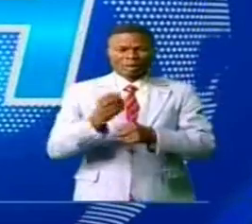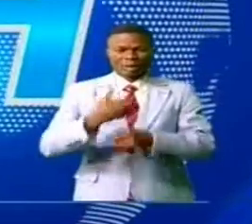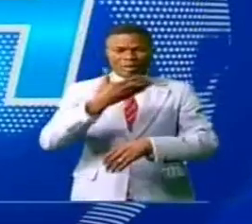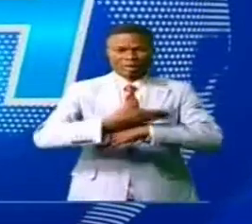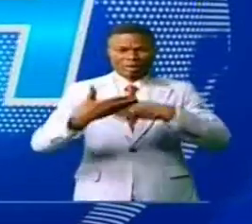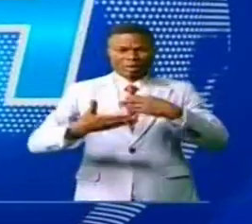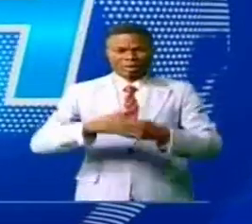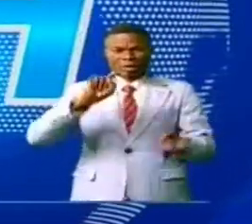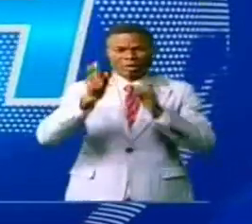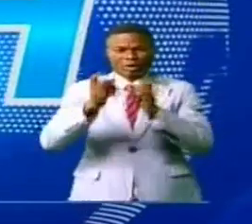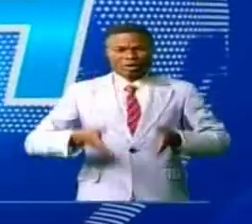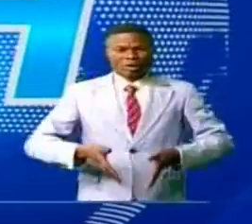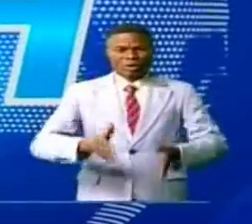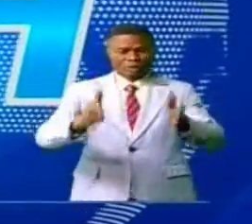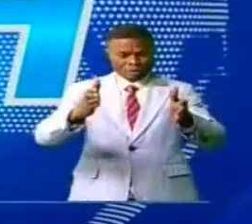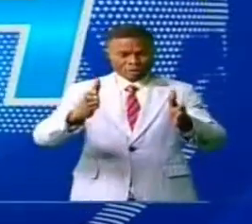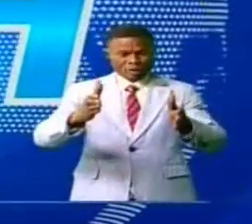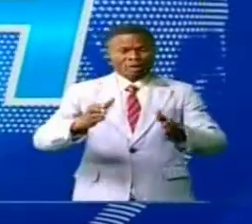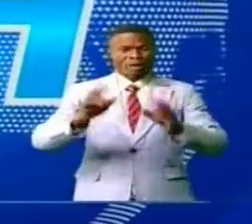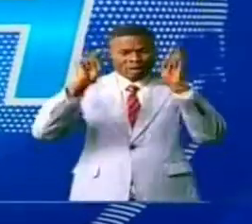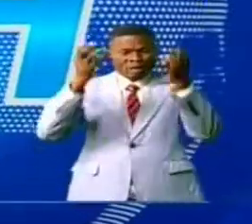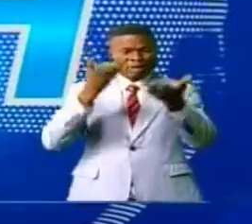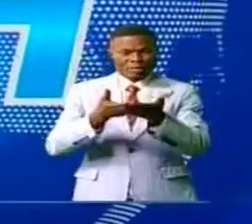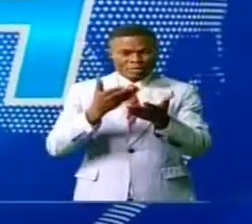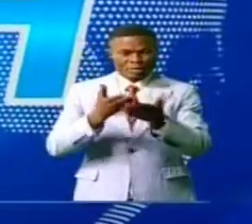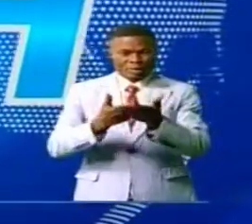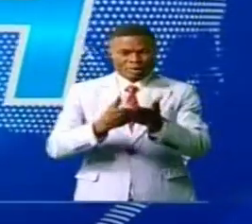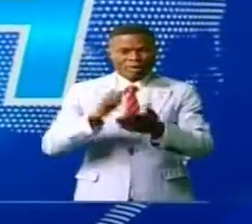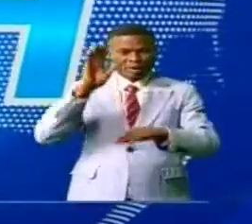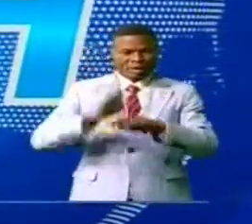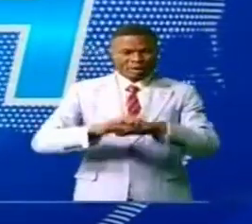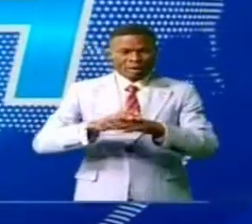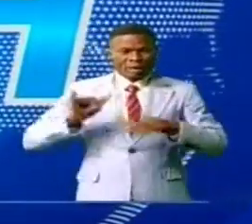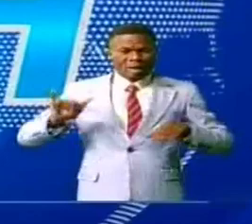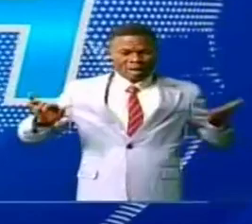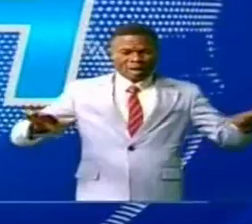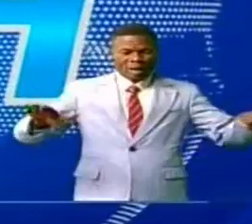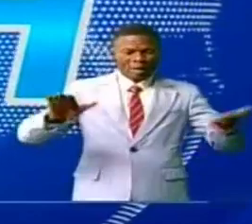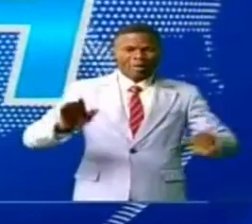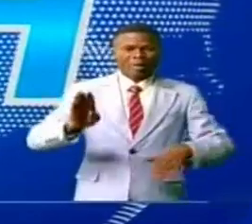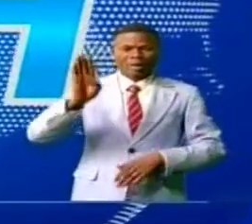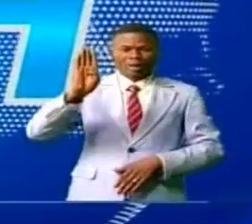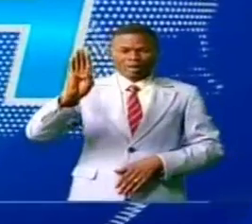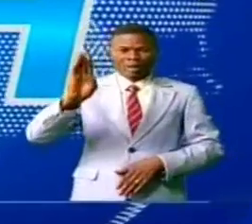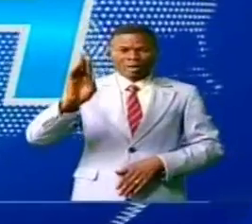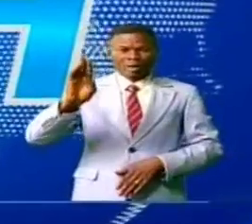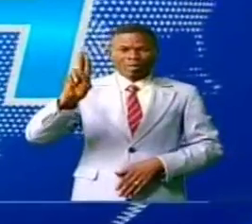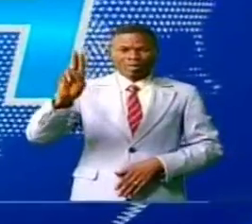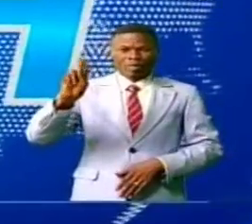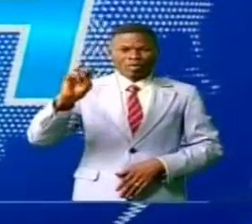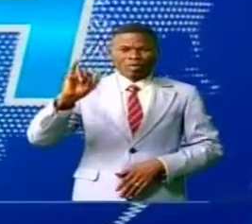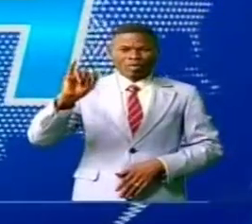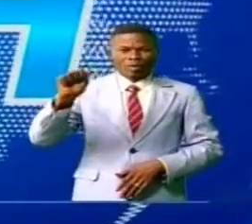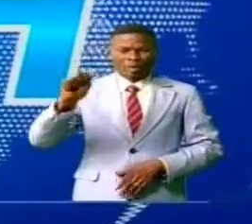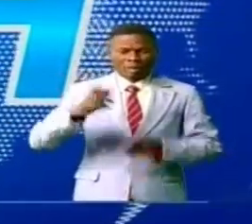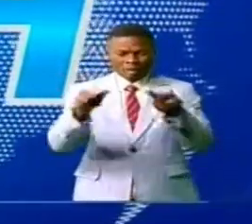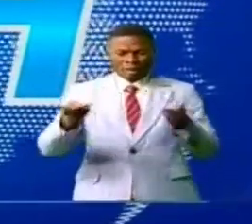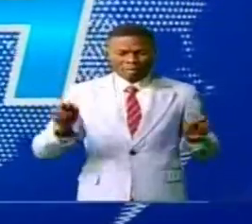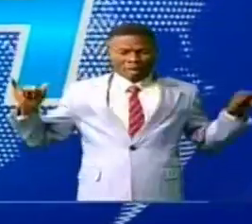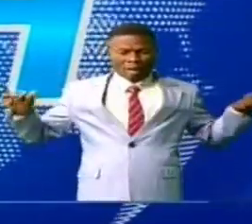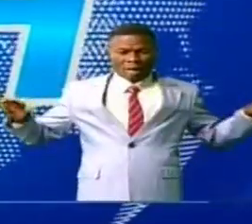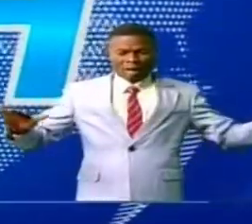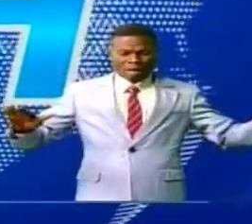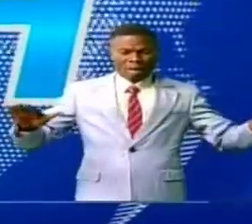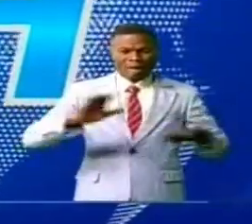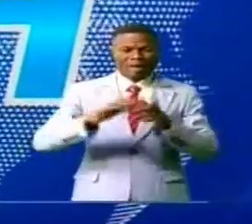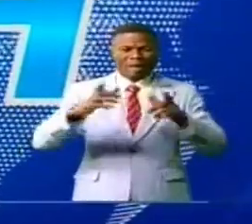réhabilitation et modernisation de l'infrastructure a atteint l'étape de l'aéroport de Bunia. La piste d'atterrissage sera